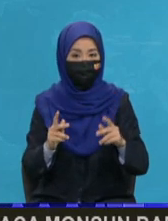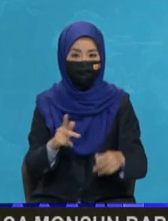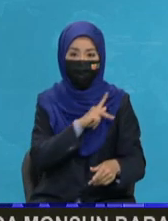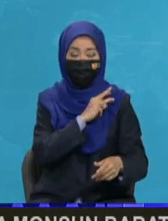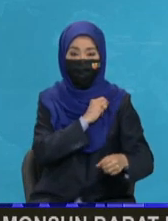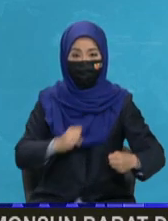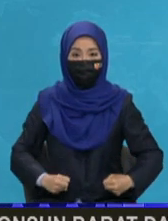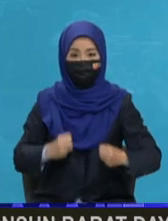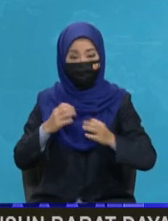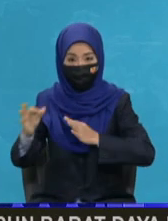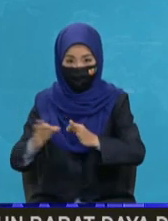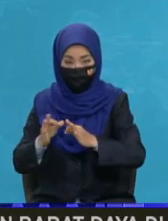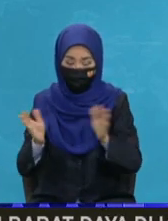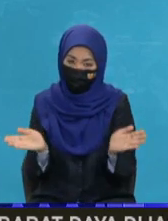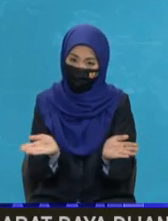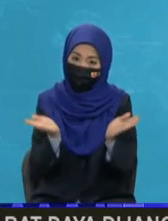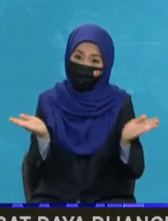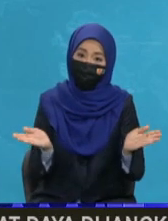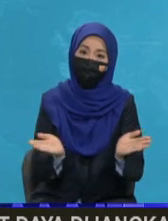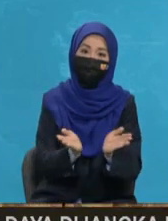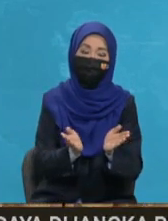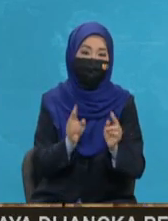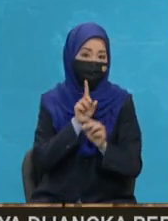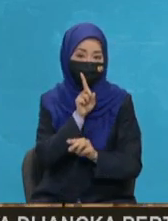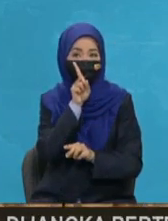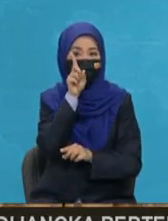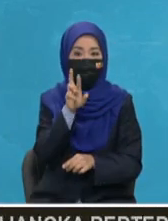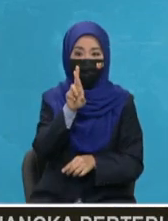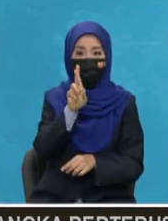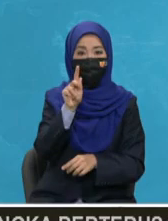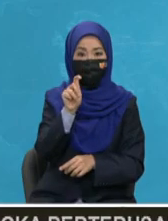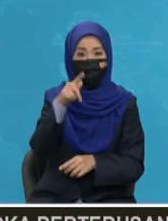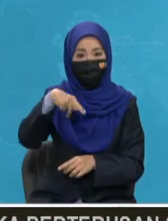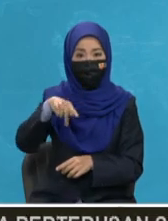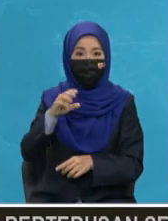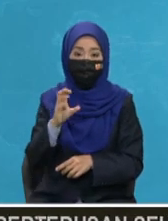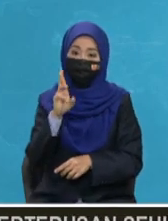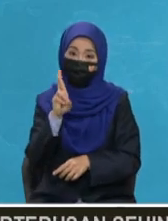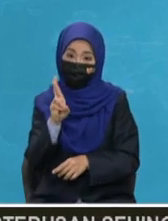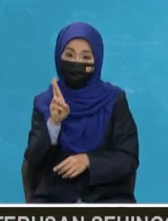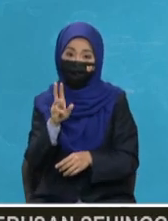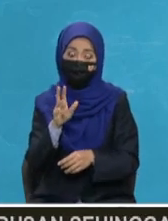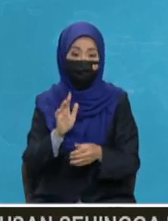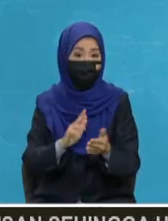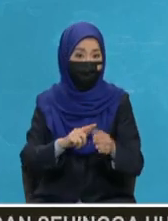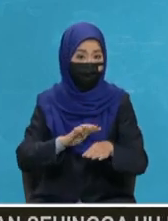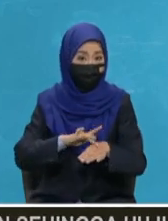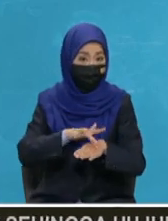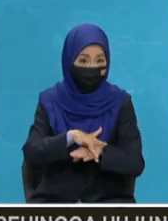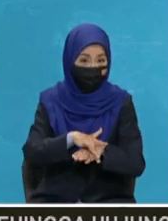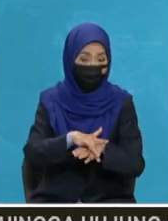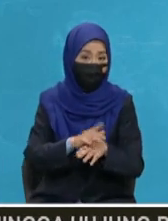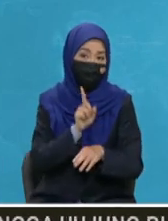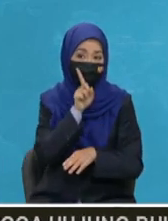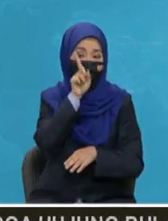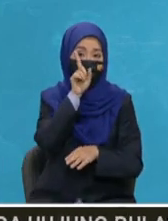Kesehatan mereka digalakkan untuk membuat ujian rt-pcr terlebih dahulu sama adem melalui